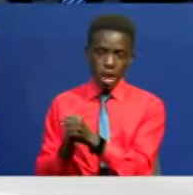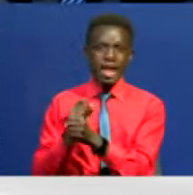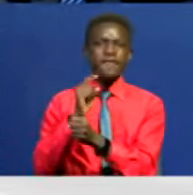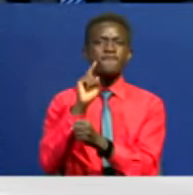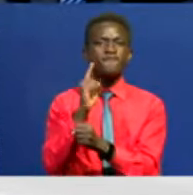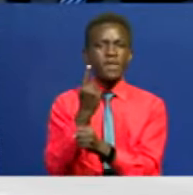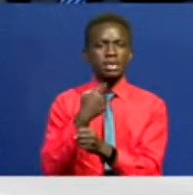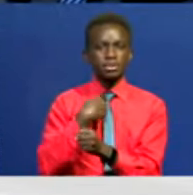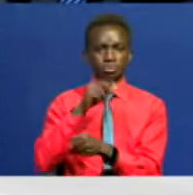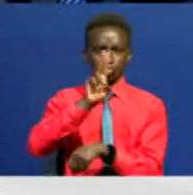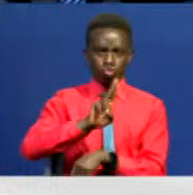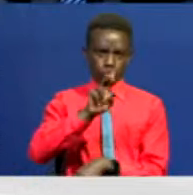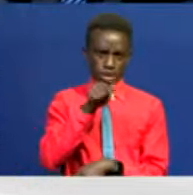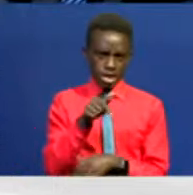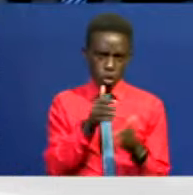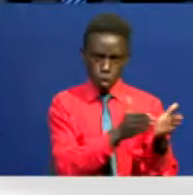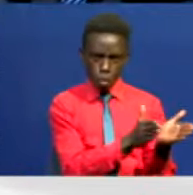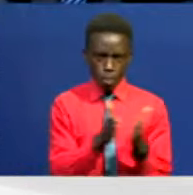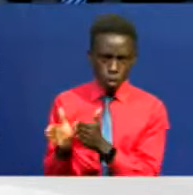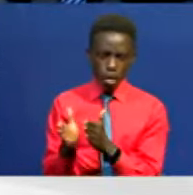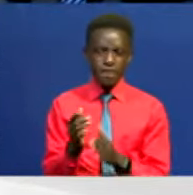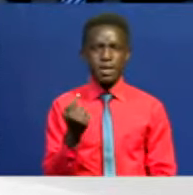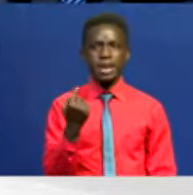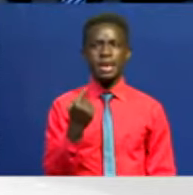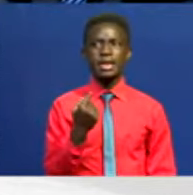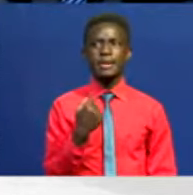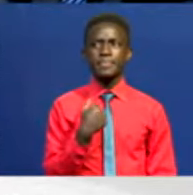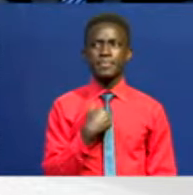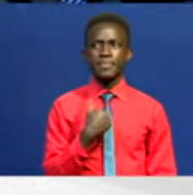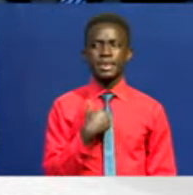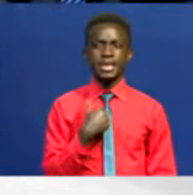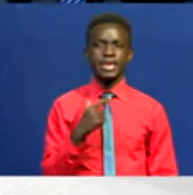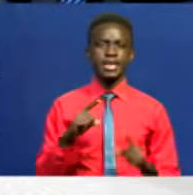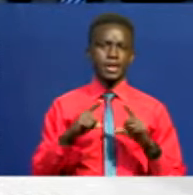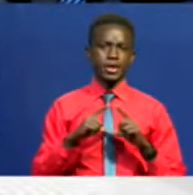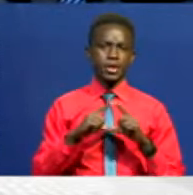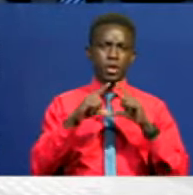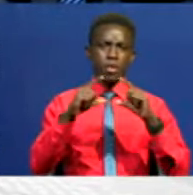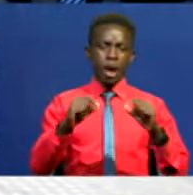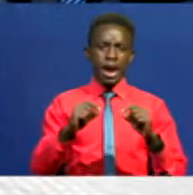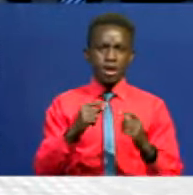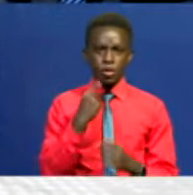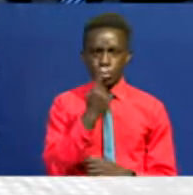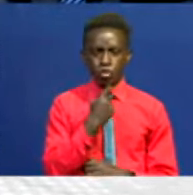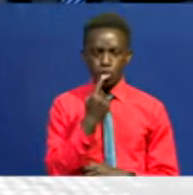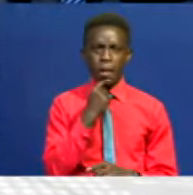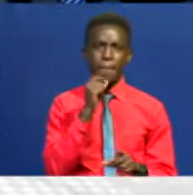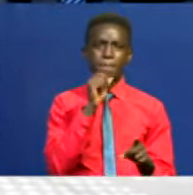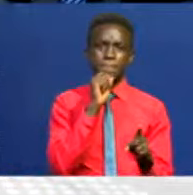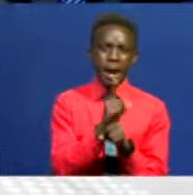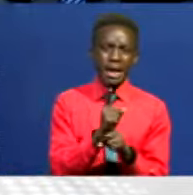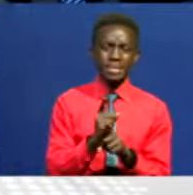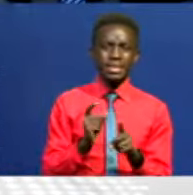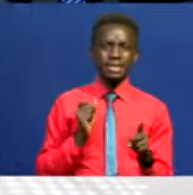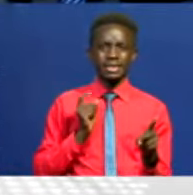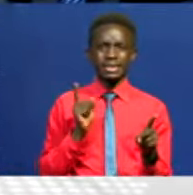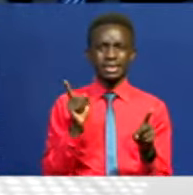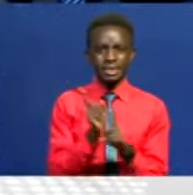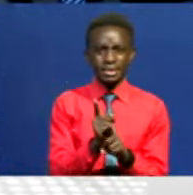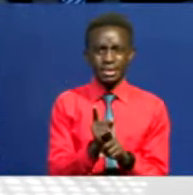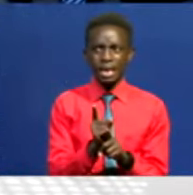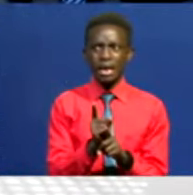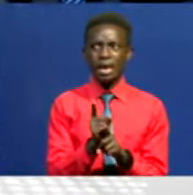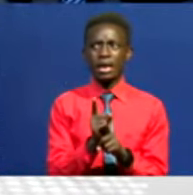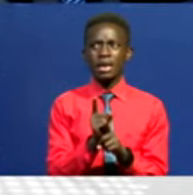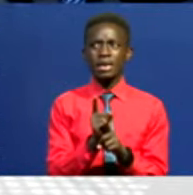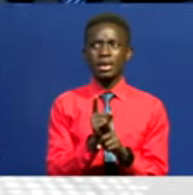hii kuweza kutuma rambirambi kwa ndugu jamaa na marafiki wa